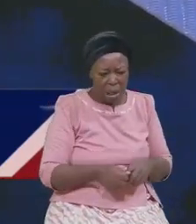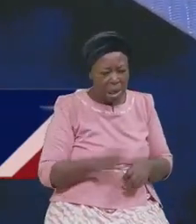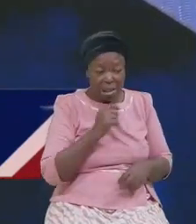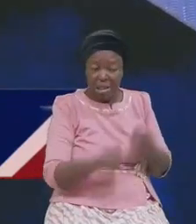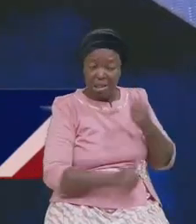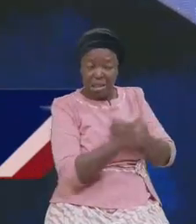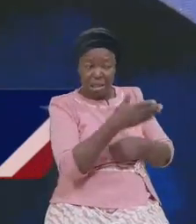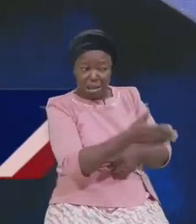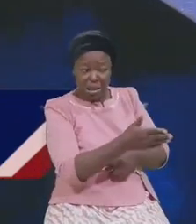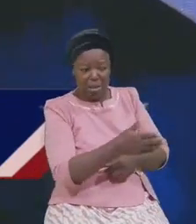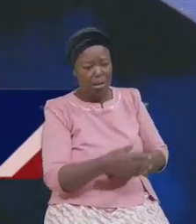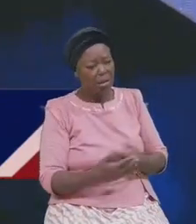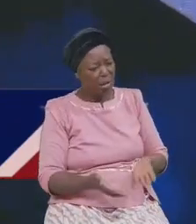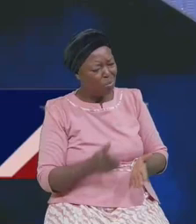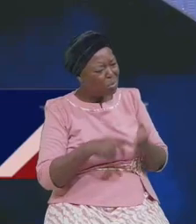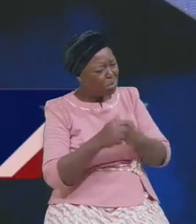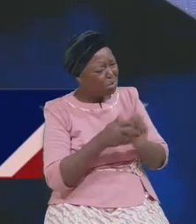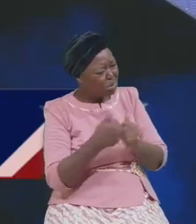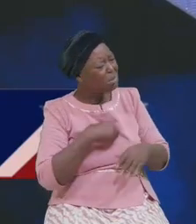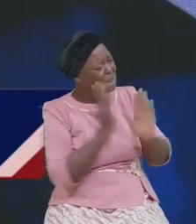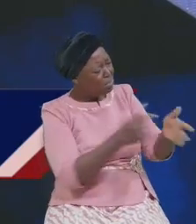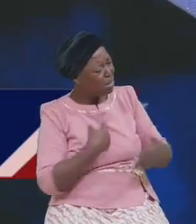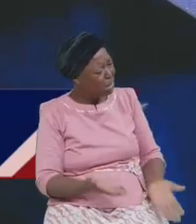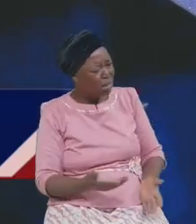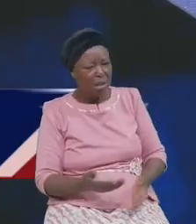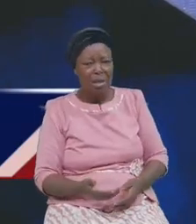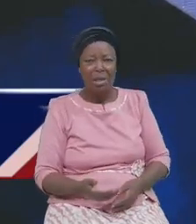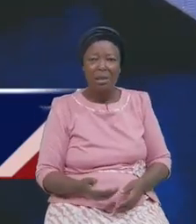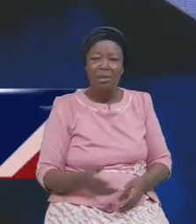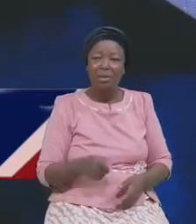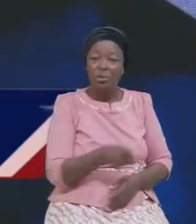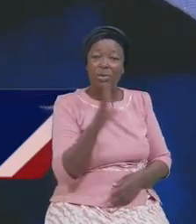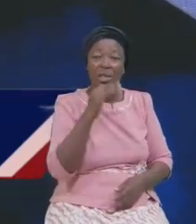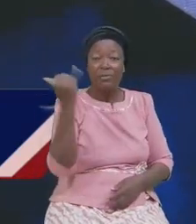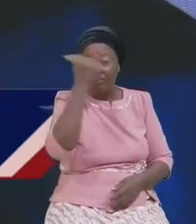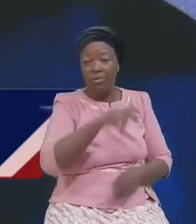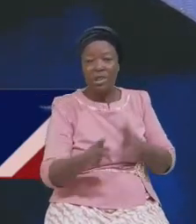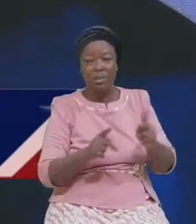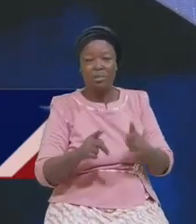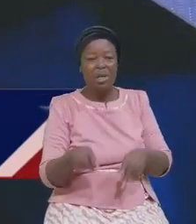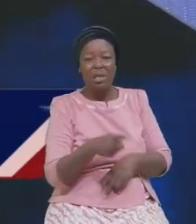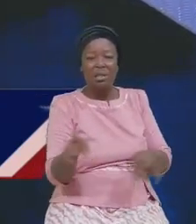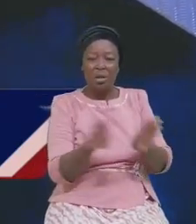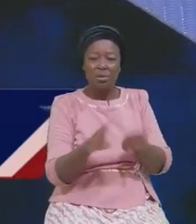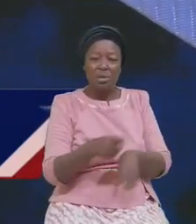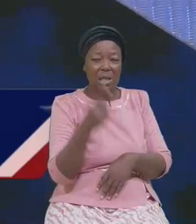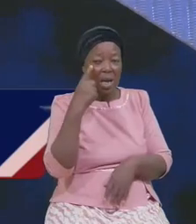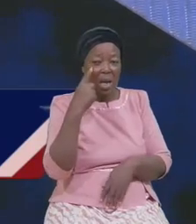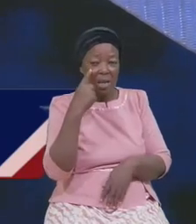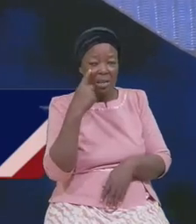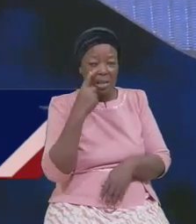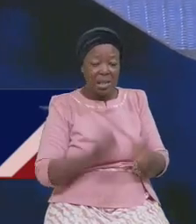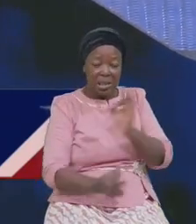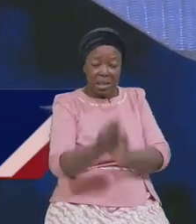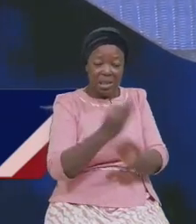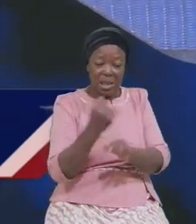j'ai ma vie. Et il tombe dans le danger. Ça, c'est les insensés, les fous. Ceux qui n'ont pas le cerveau en place. Ils ouvrent leurs yeux pendant qu'ils